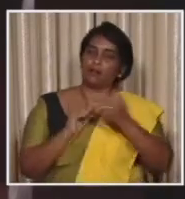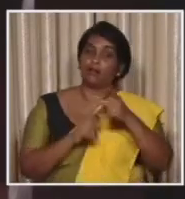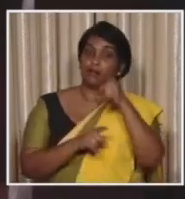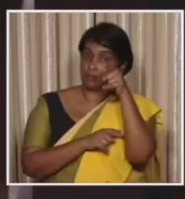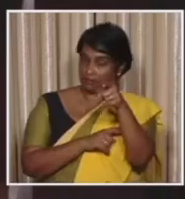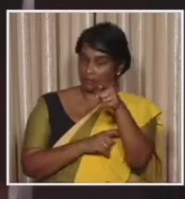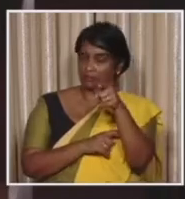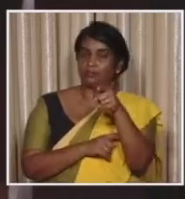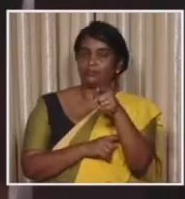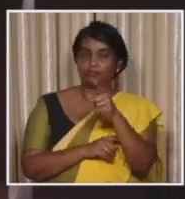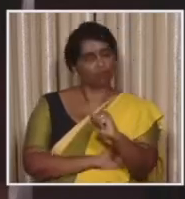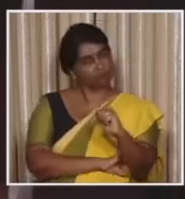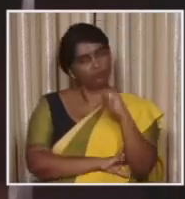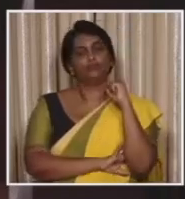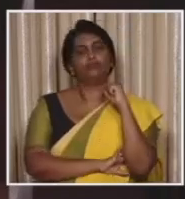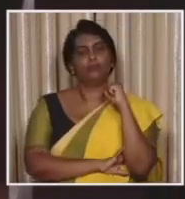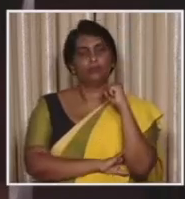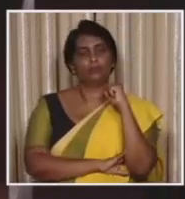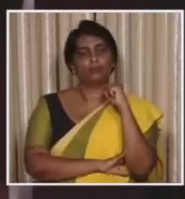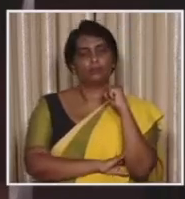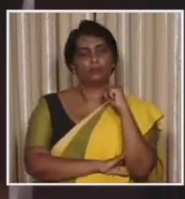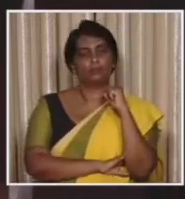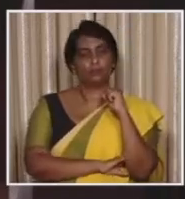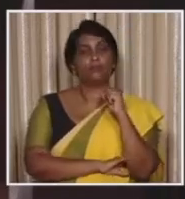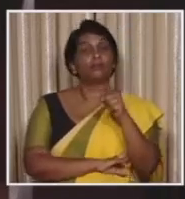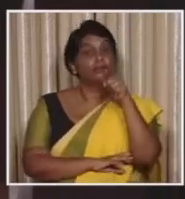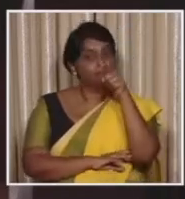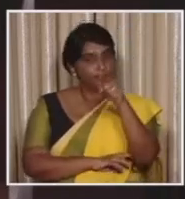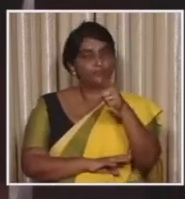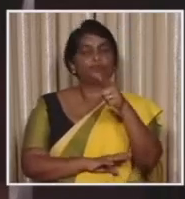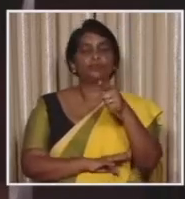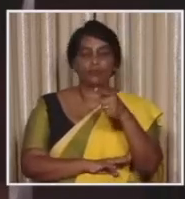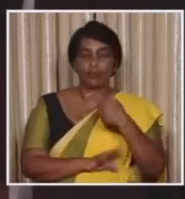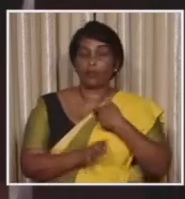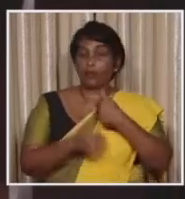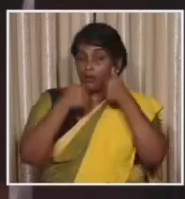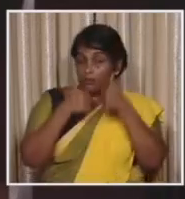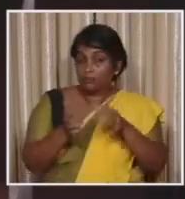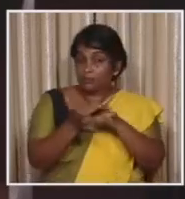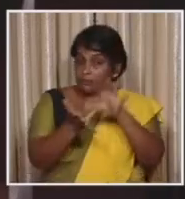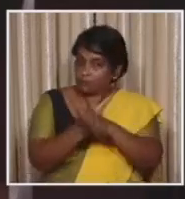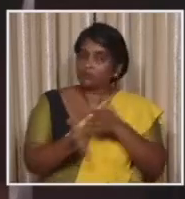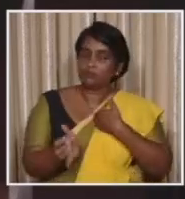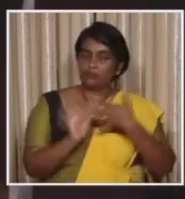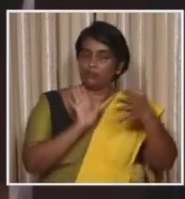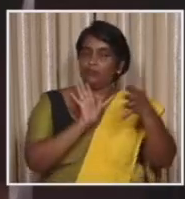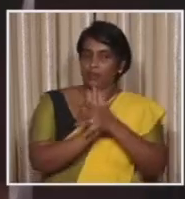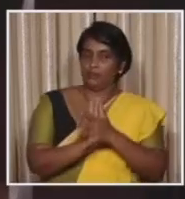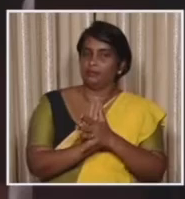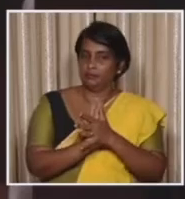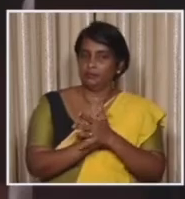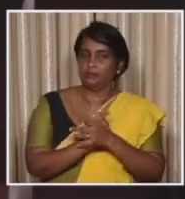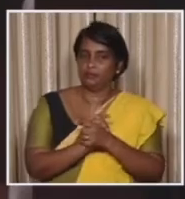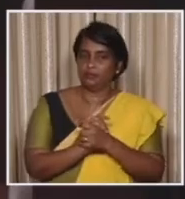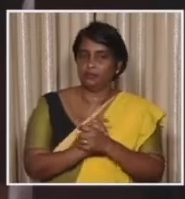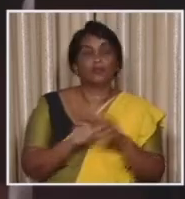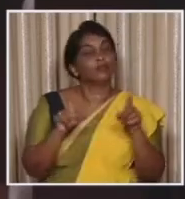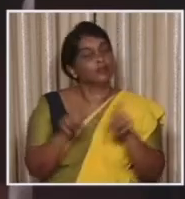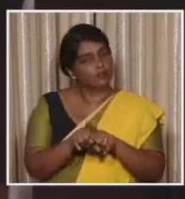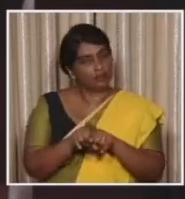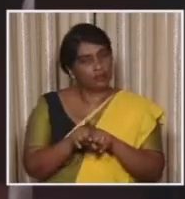ඔබතුමා කෙලින් තීන්දුව ගන්න. ඔබතුමත් එක්ක නිවැරදි තීන්දුවල අපි ඉන්නවා. ඒ